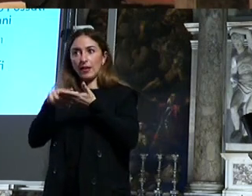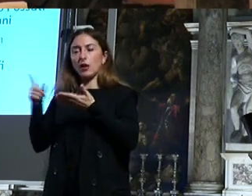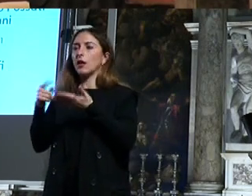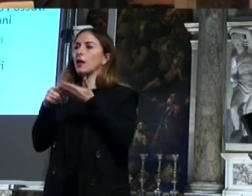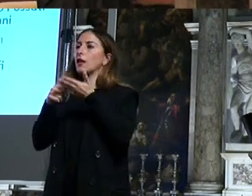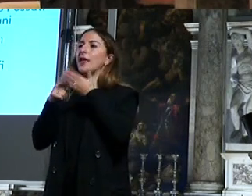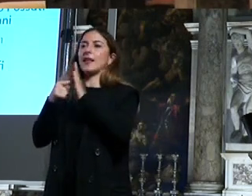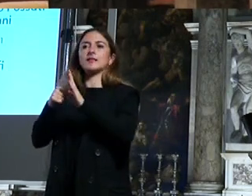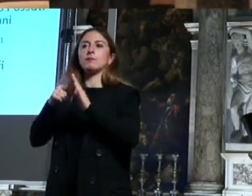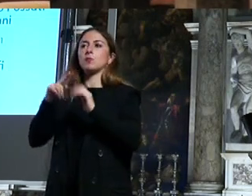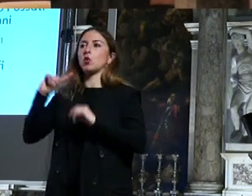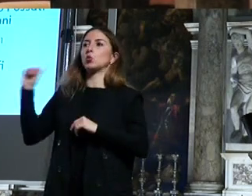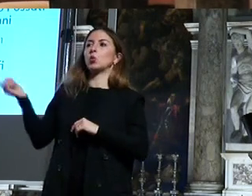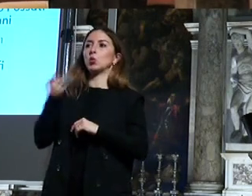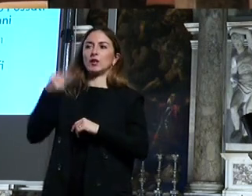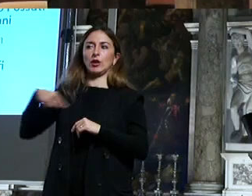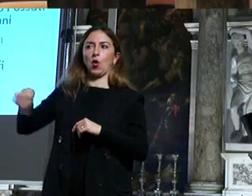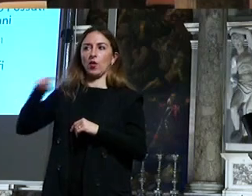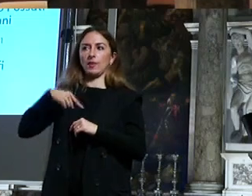per tutti noi.